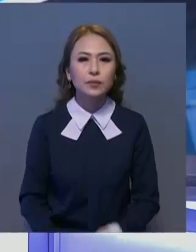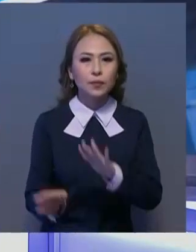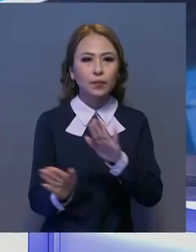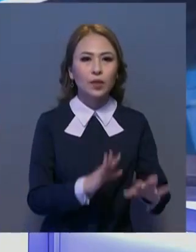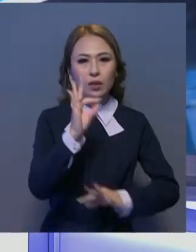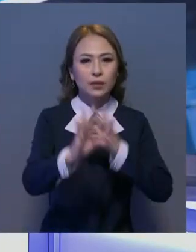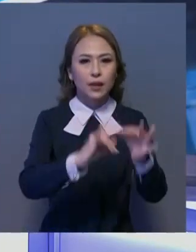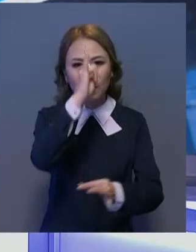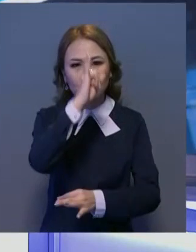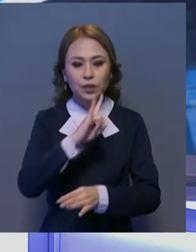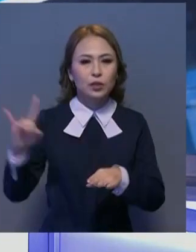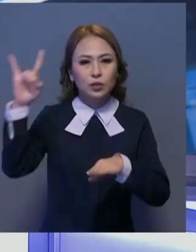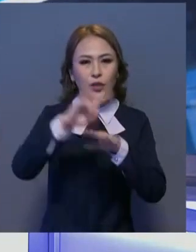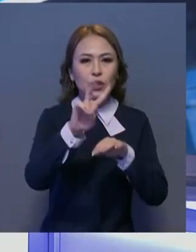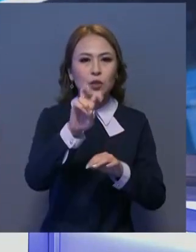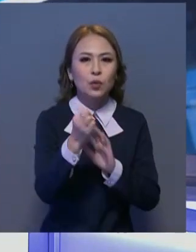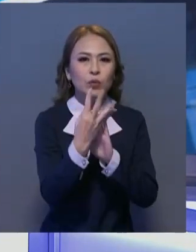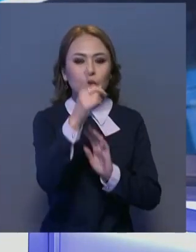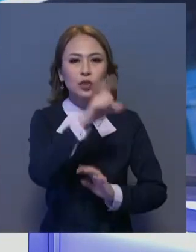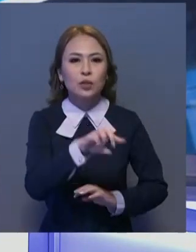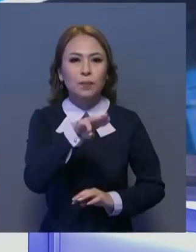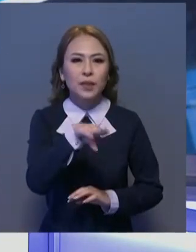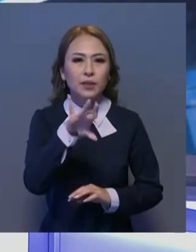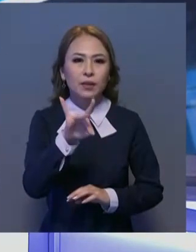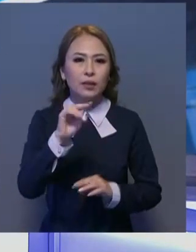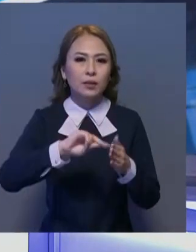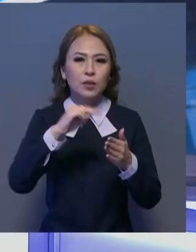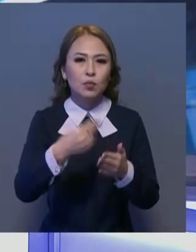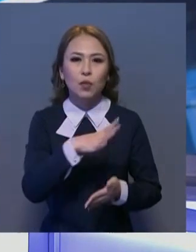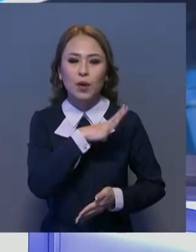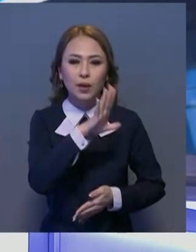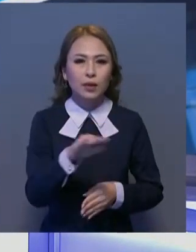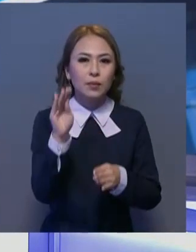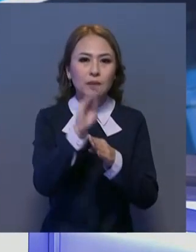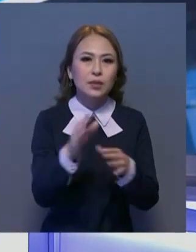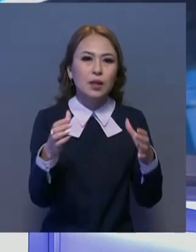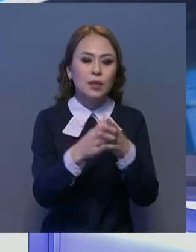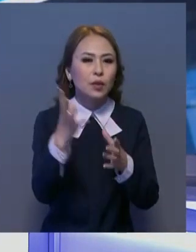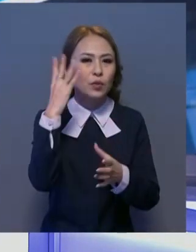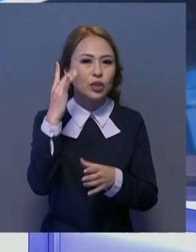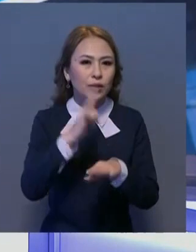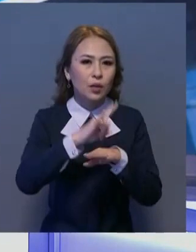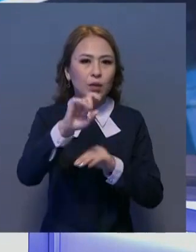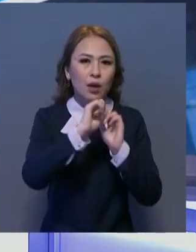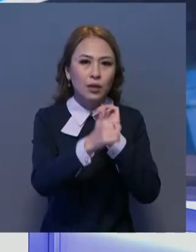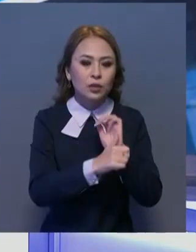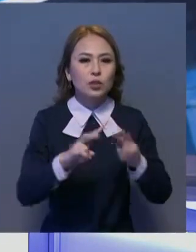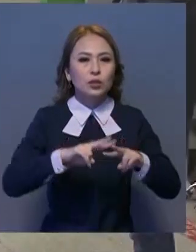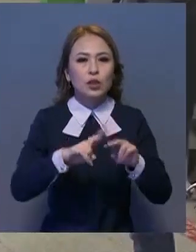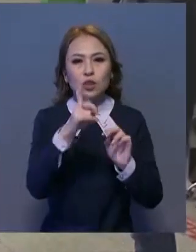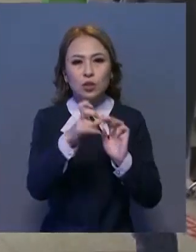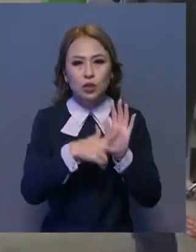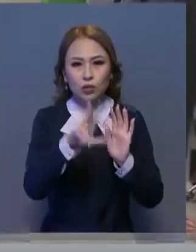Өткен тәулікте Қазақстанға ұшып келген 214 жолаушының ПТР анықтамасы болмаған. Атап айтсақ, Алматы әуежайында 16,